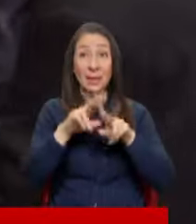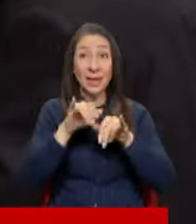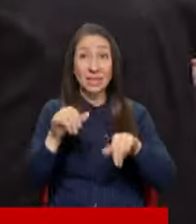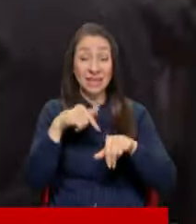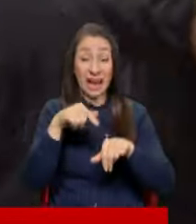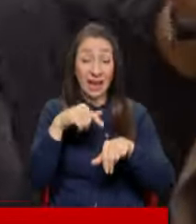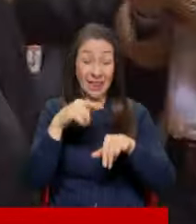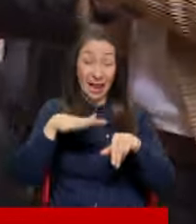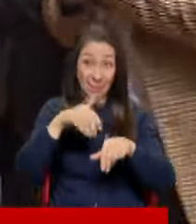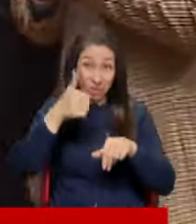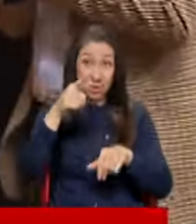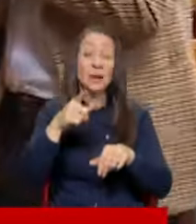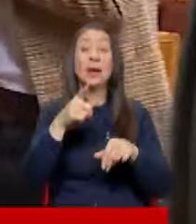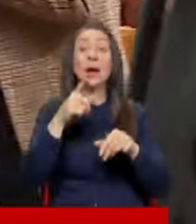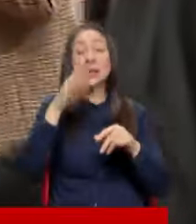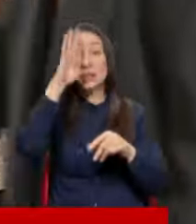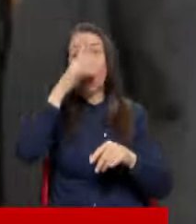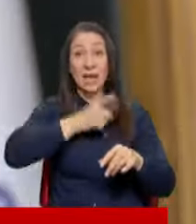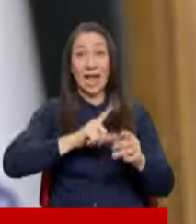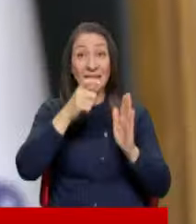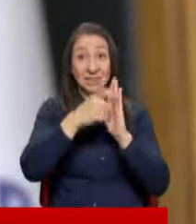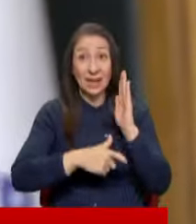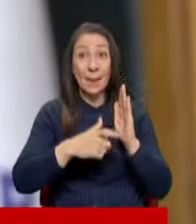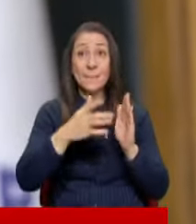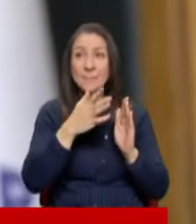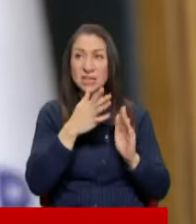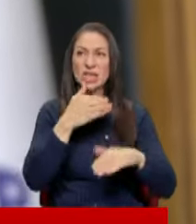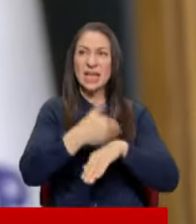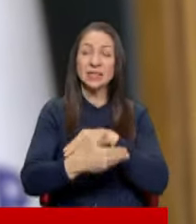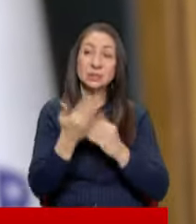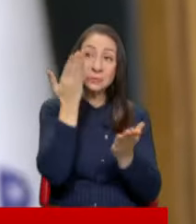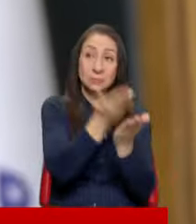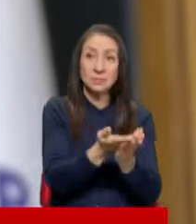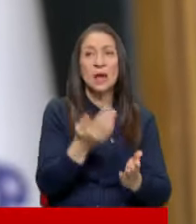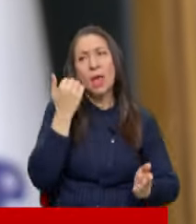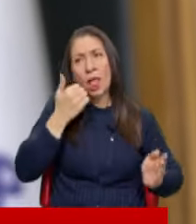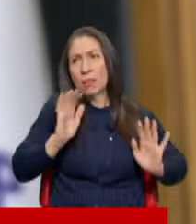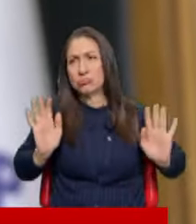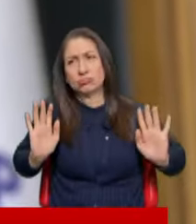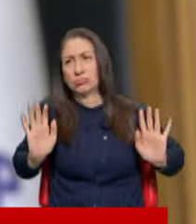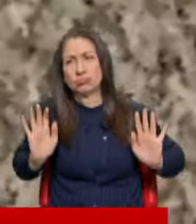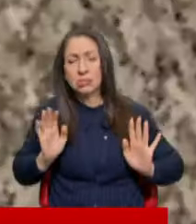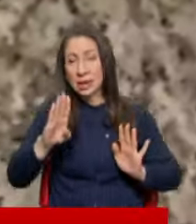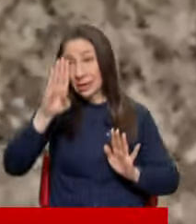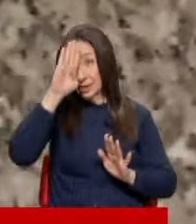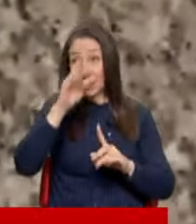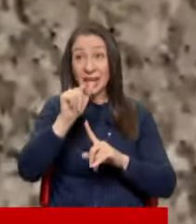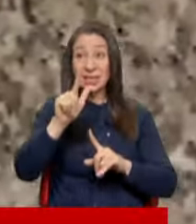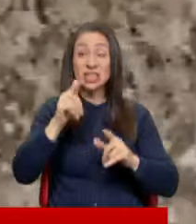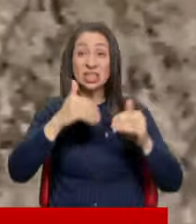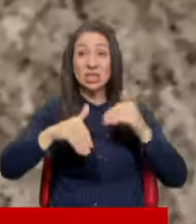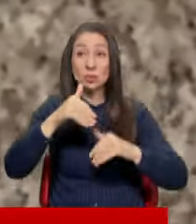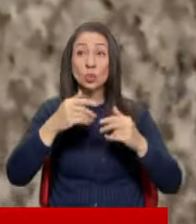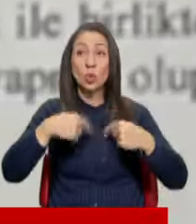Genel Başkanı Tuncer bakırhan İstanbul aday listesinin bilinçli geç götürüldüğü iddiasını yalanlarken İstanbul il seçim kurulu